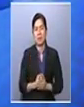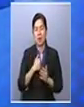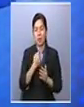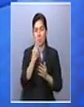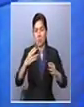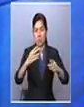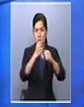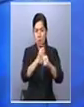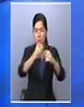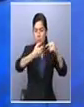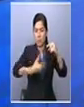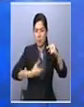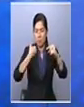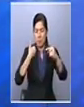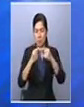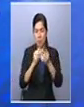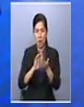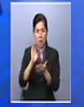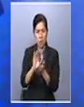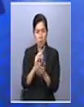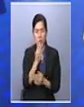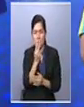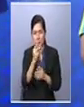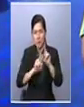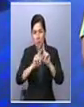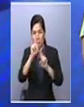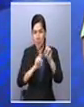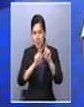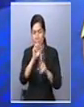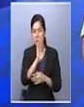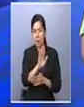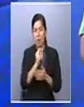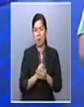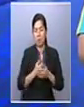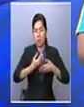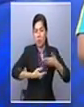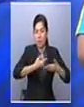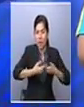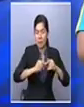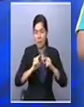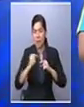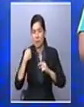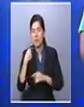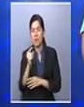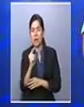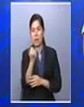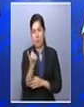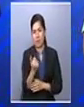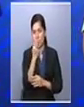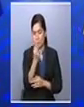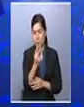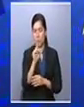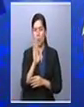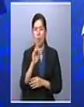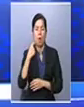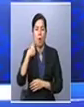นในลักษณะแบบนี้แล้วนะคะไปประเมินกันดีกว่าในแต่ละตลาดเขาจะมีความน่าสนใจอย่างไรวันนี้จะพากันไปที่ตลาดหุ้นฮ่องกงค่ะ